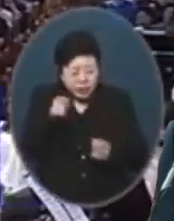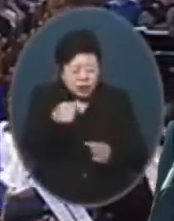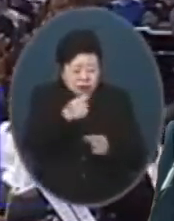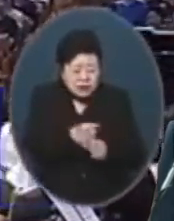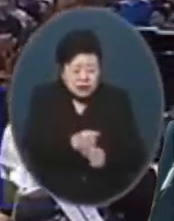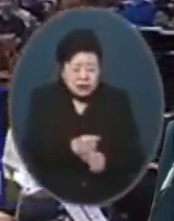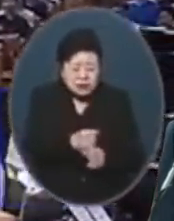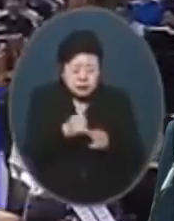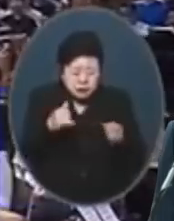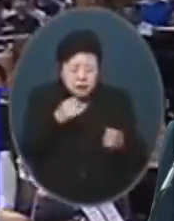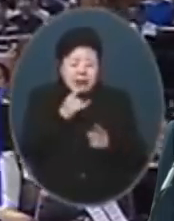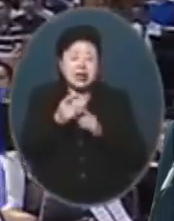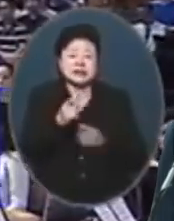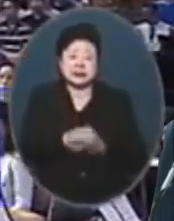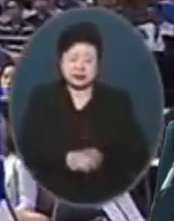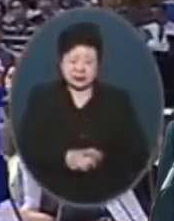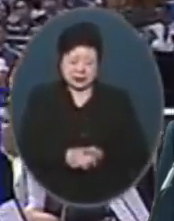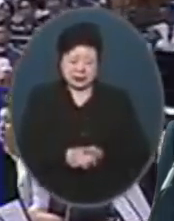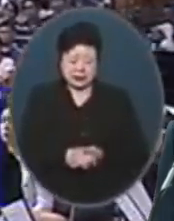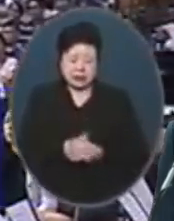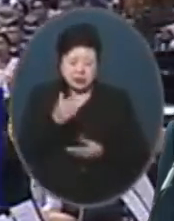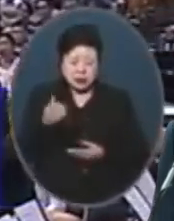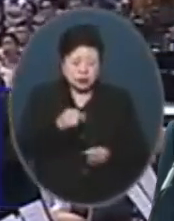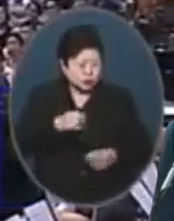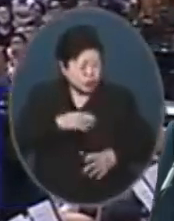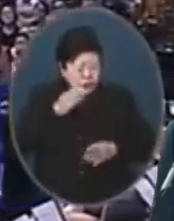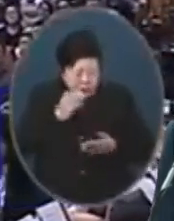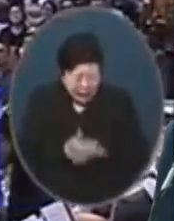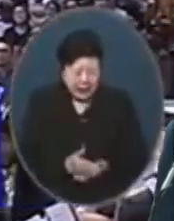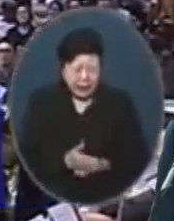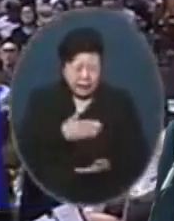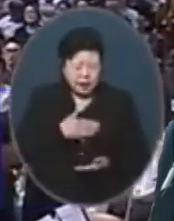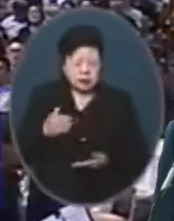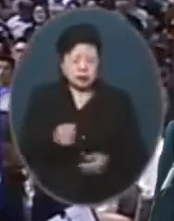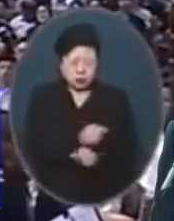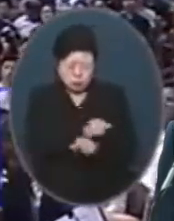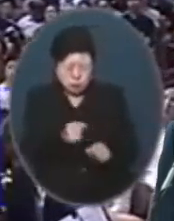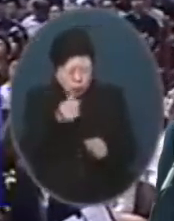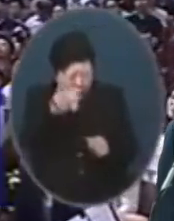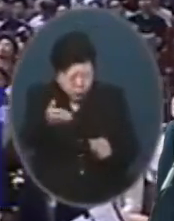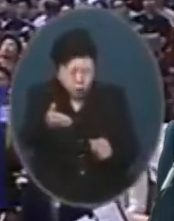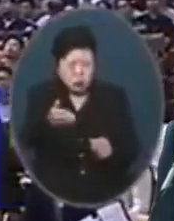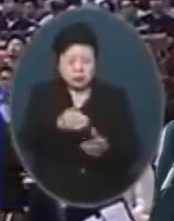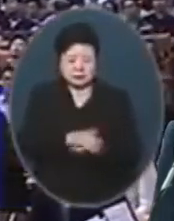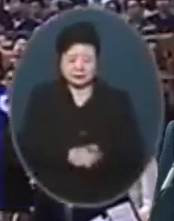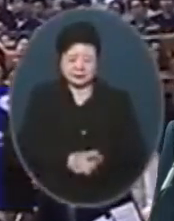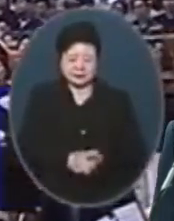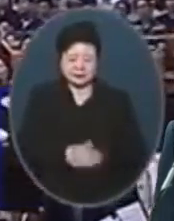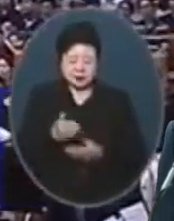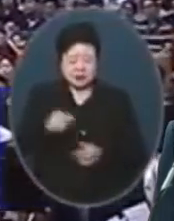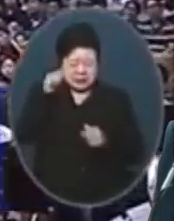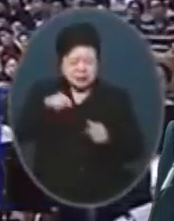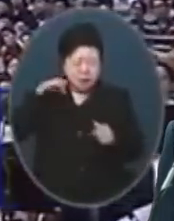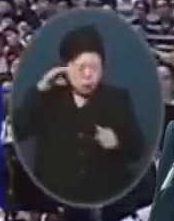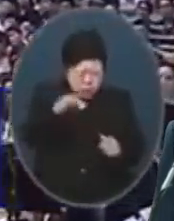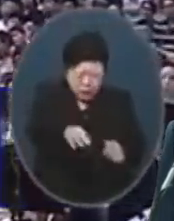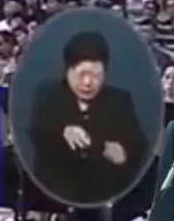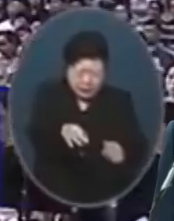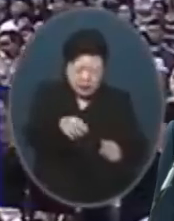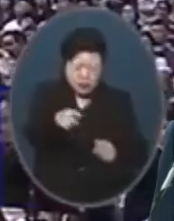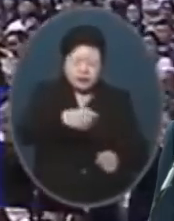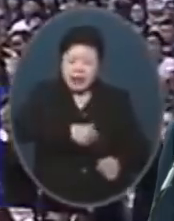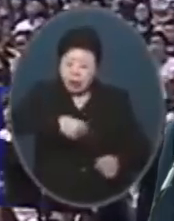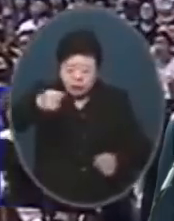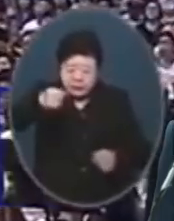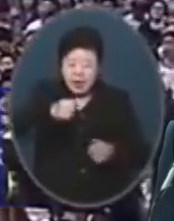지으신 이가 말씀하시느니라. 너는 두려워하지 말라. 내가 너를 구속하였고 내가 너를 지명하여 불렀나니